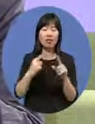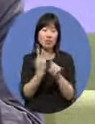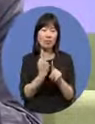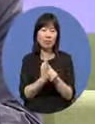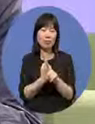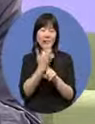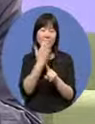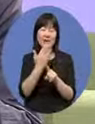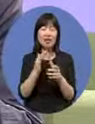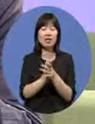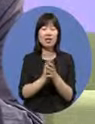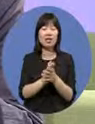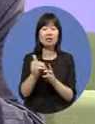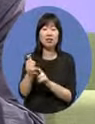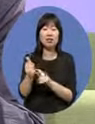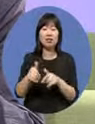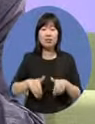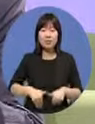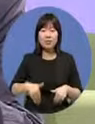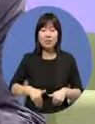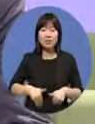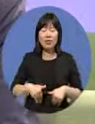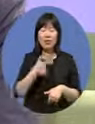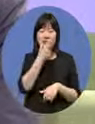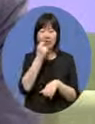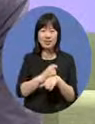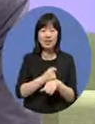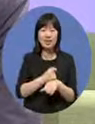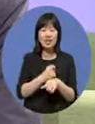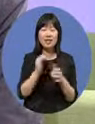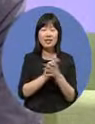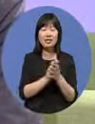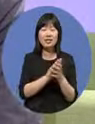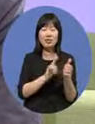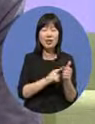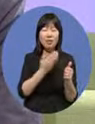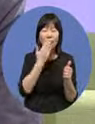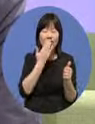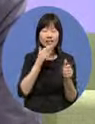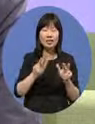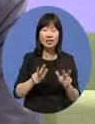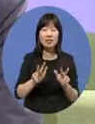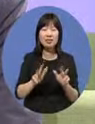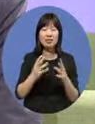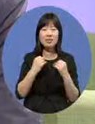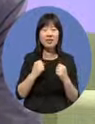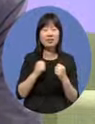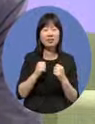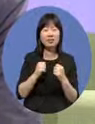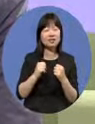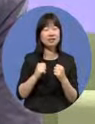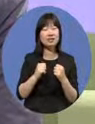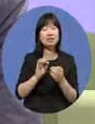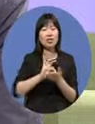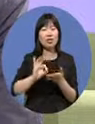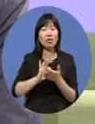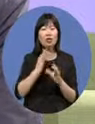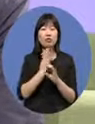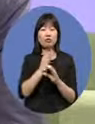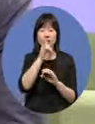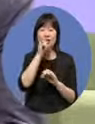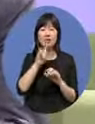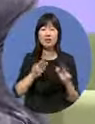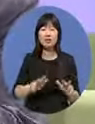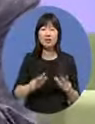어떤 친구 같은 대상이 필요한데 그런 어떤 결핍의 친구로서 또 먹기가 굉장히 많이 사용이 되고 있습니다. 그리고